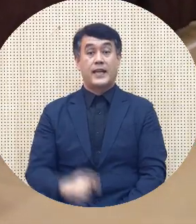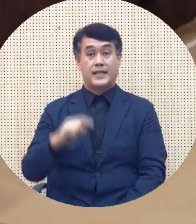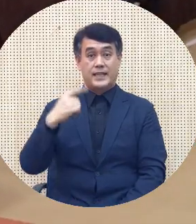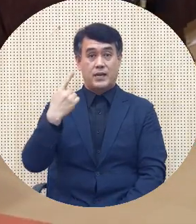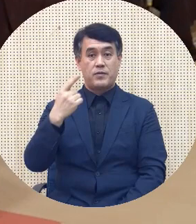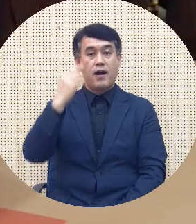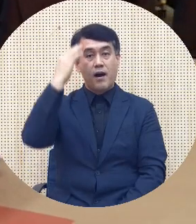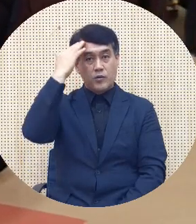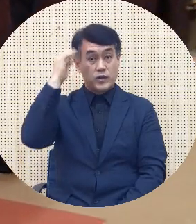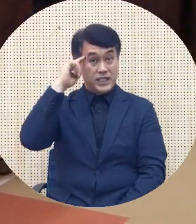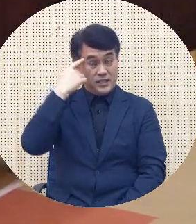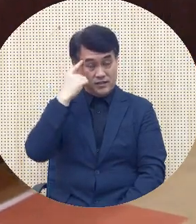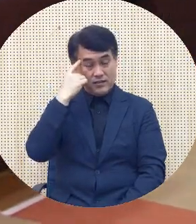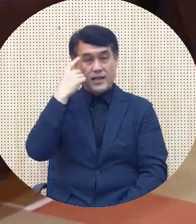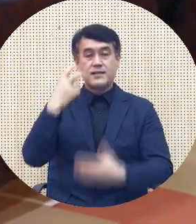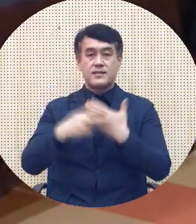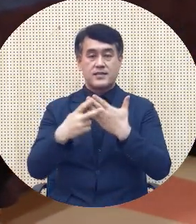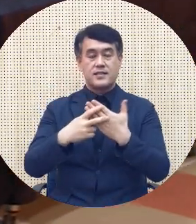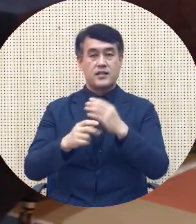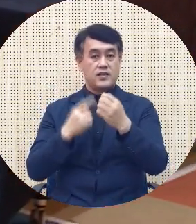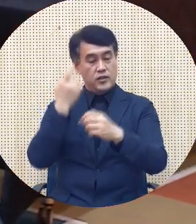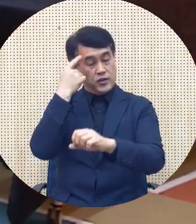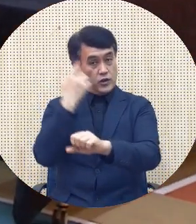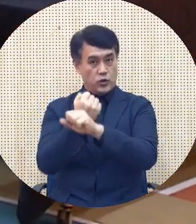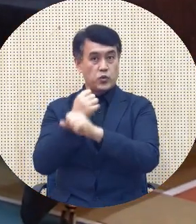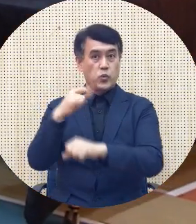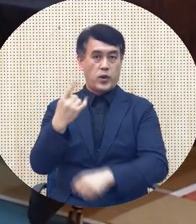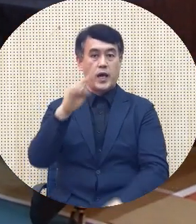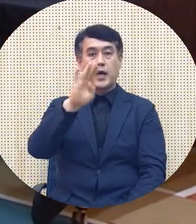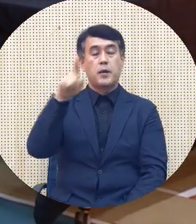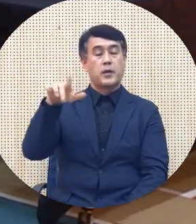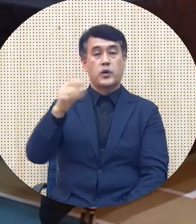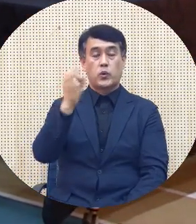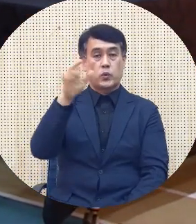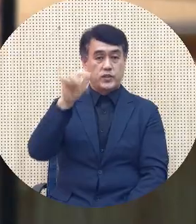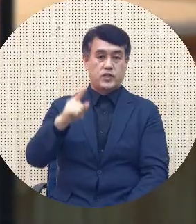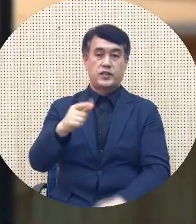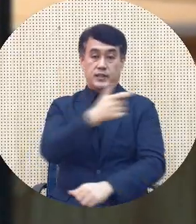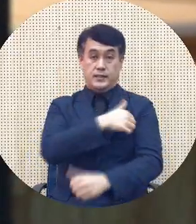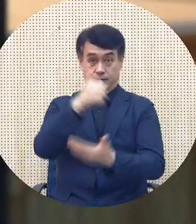다음으로 대한신경정신의학회 박용천 이사장님 함께해 주셨습니다.